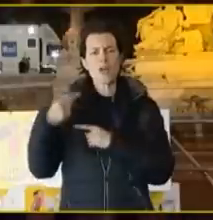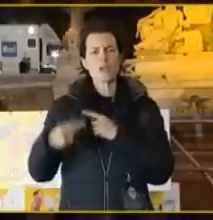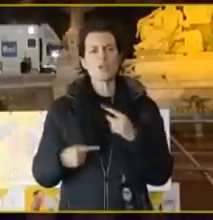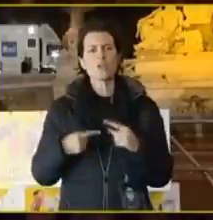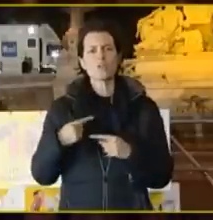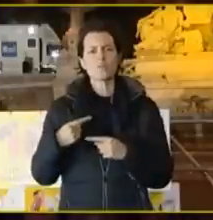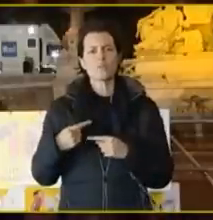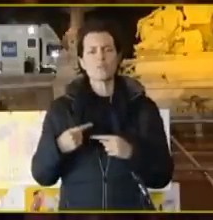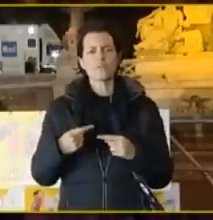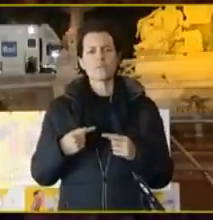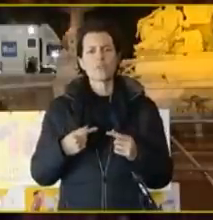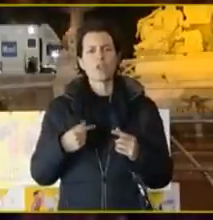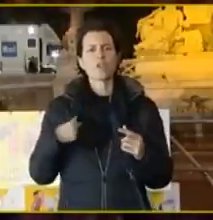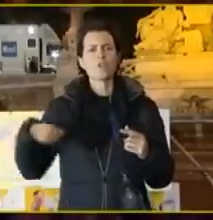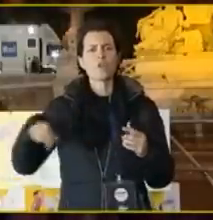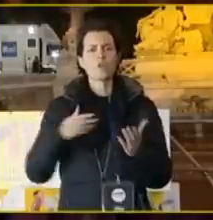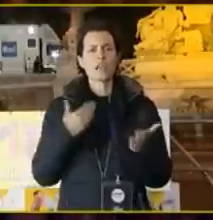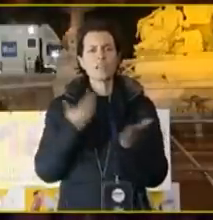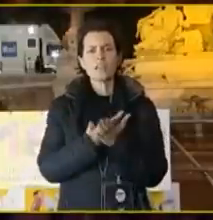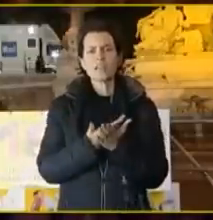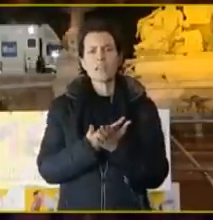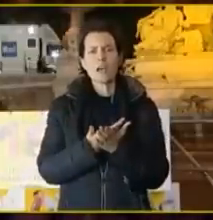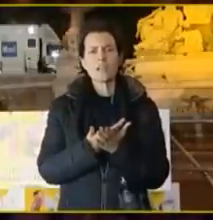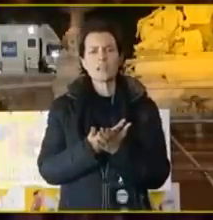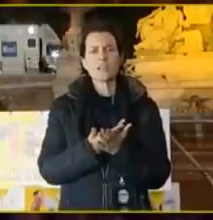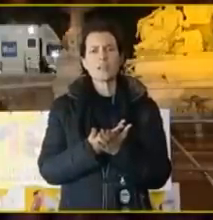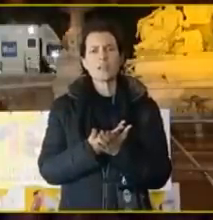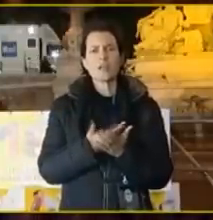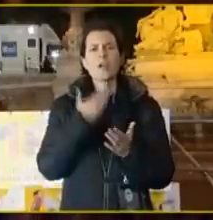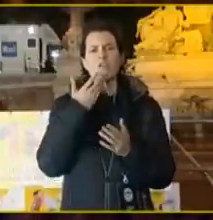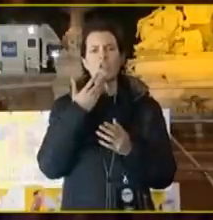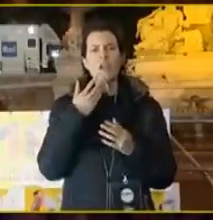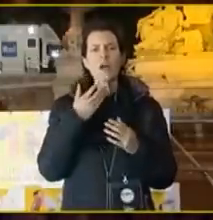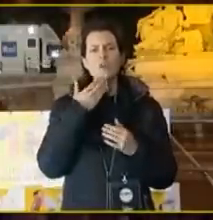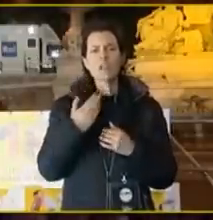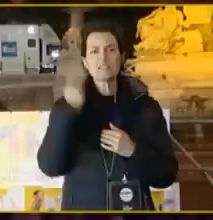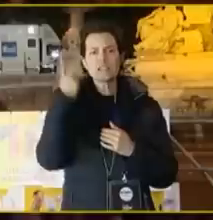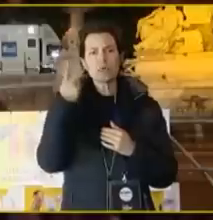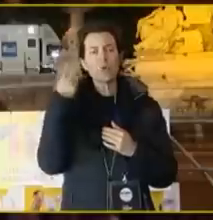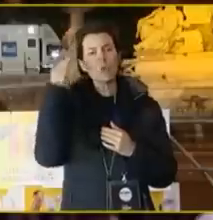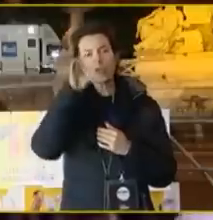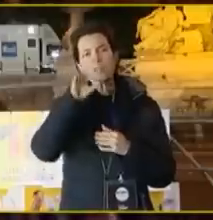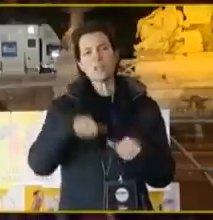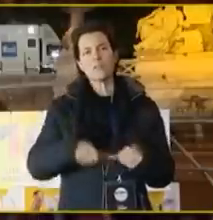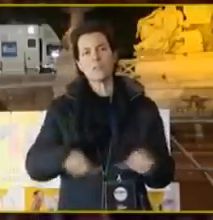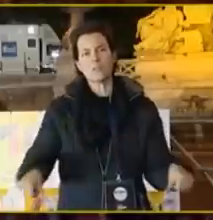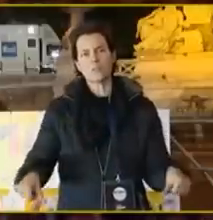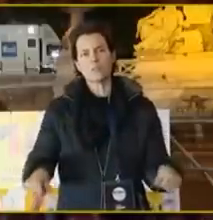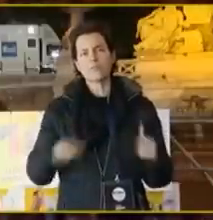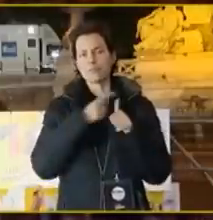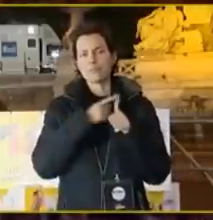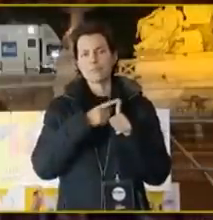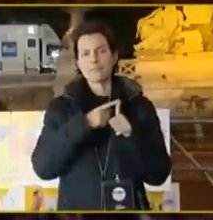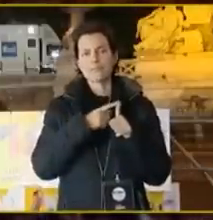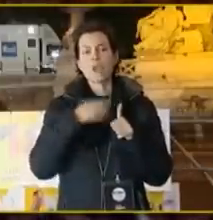Ci siamo adattati, sappiamo cavalcare questa tigre e vogliamo farlo con 2 obiettivi fondamentali. La massima qualità